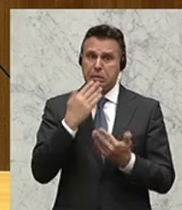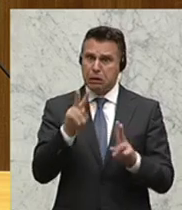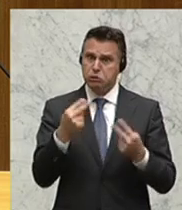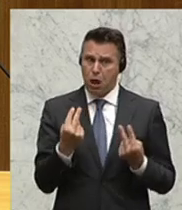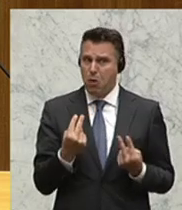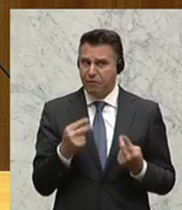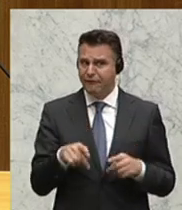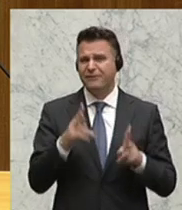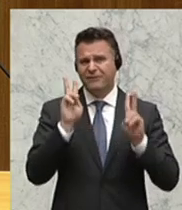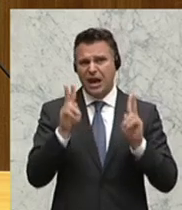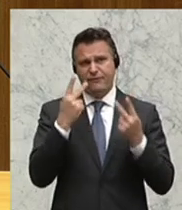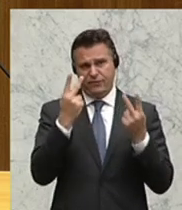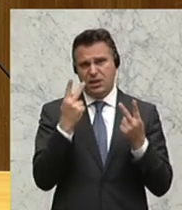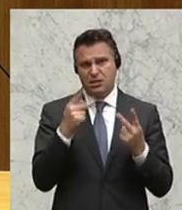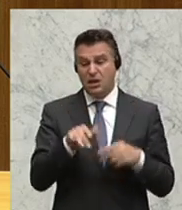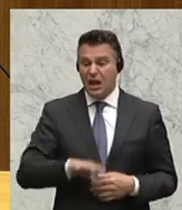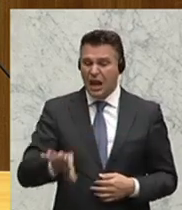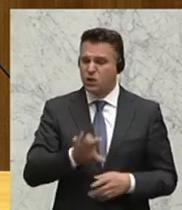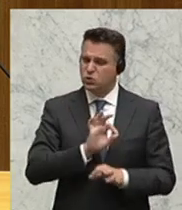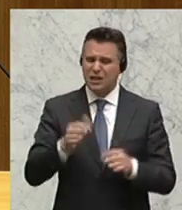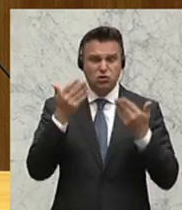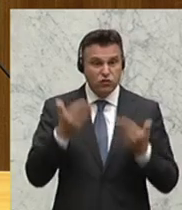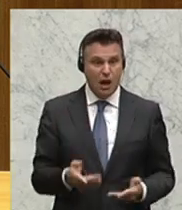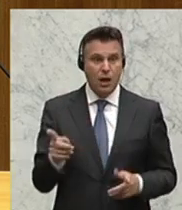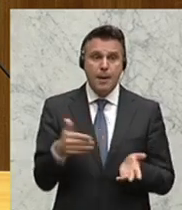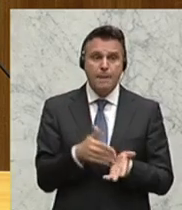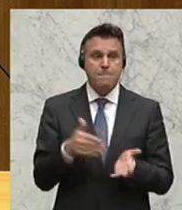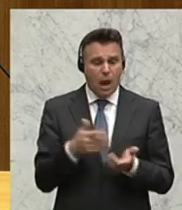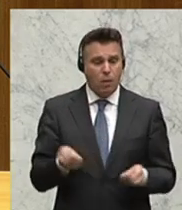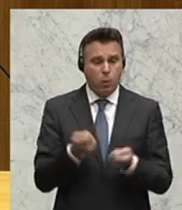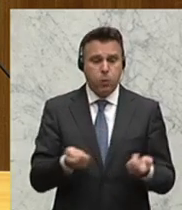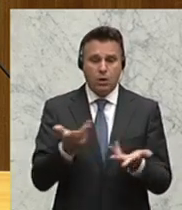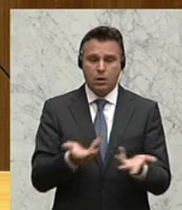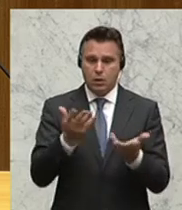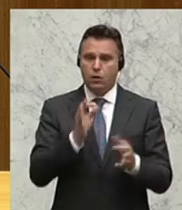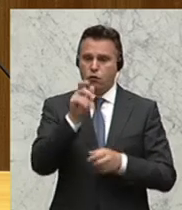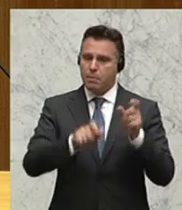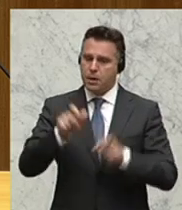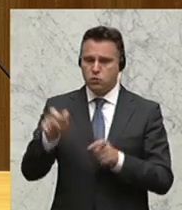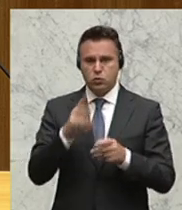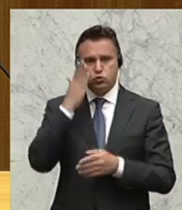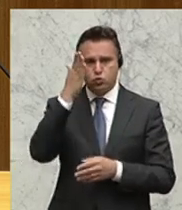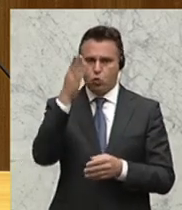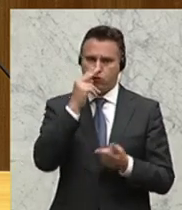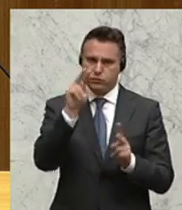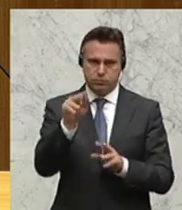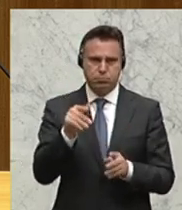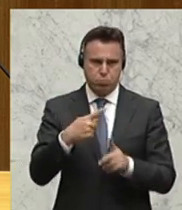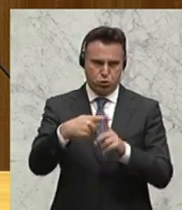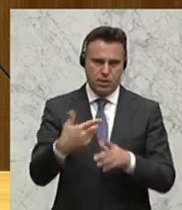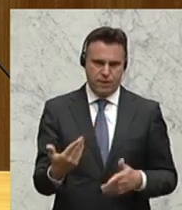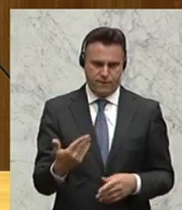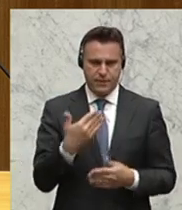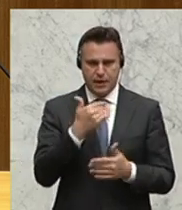wichtige Initiative für eine wirklich strukturschwache Region, die darum ringt, den Menschen eine Perspektive zu geben. Herzlichen Dank. Sagt